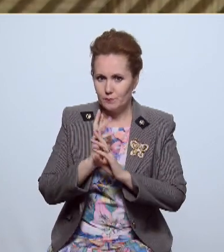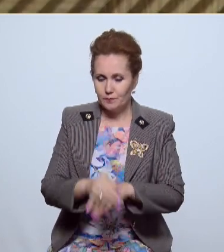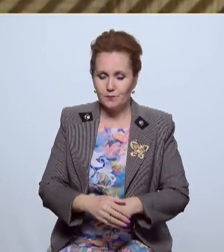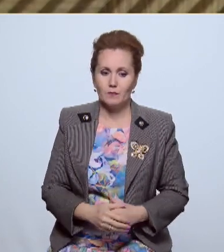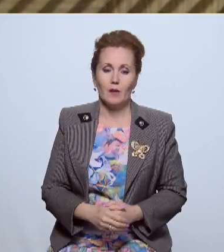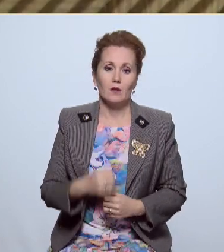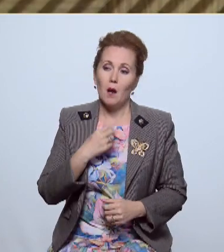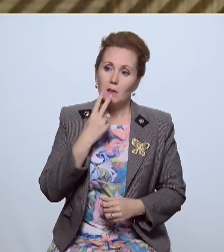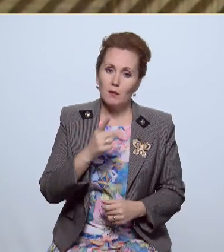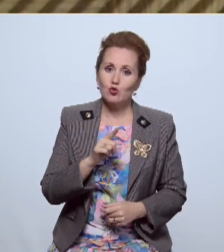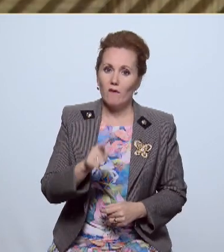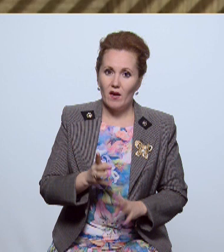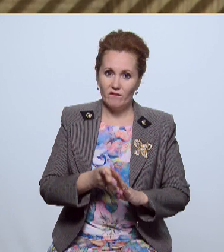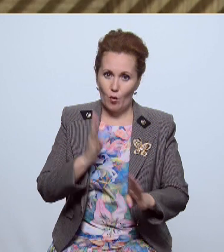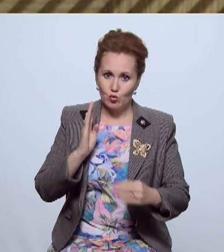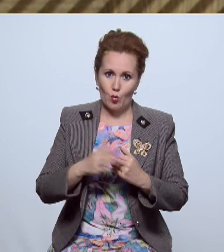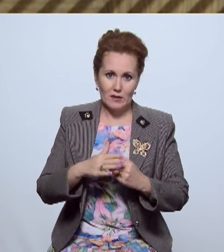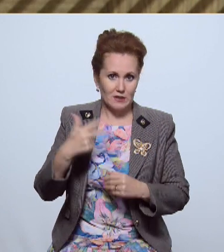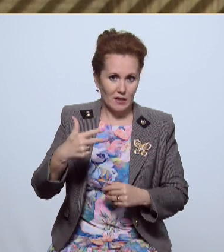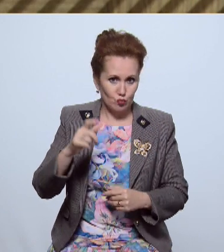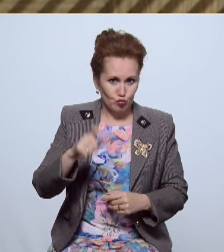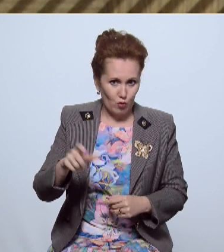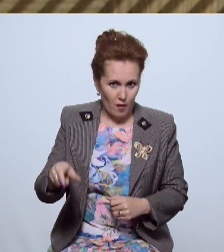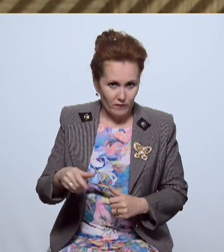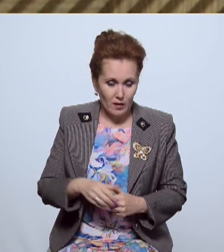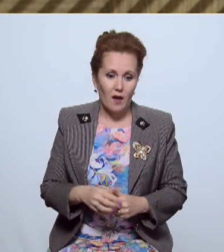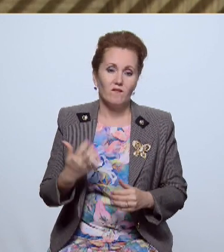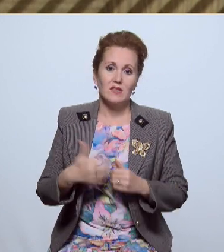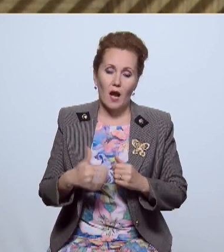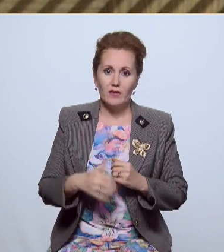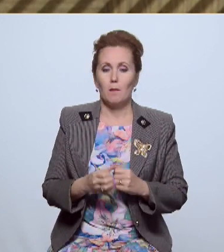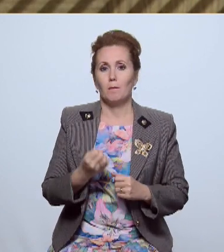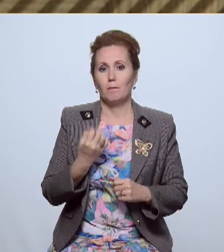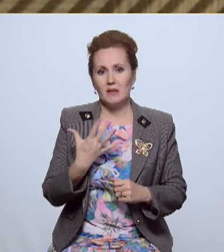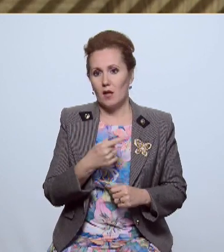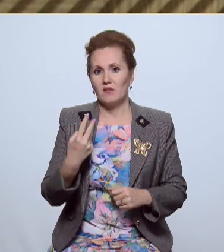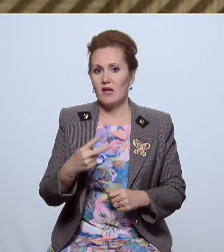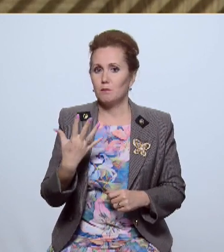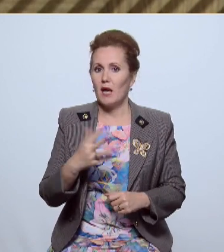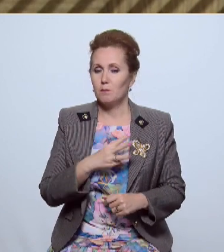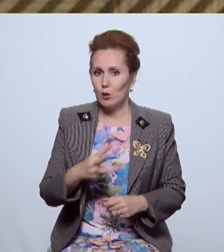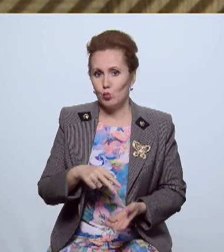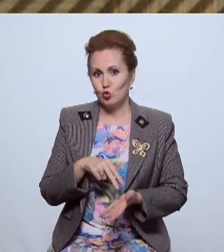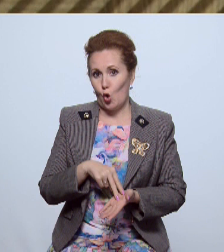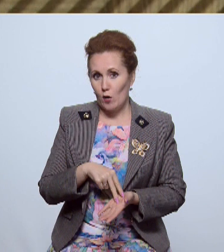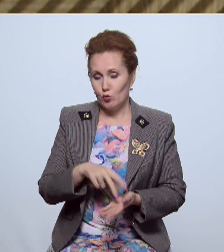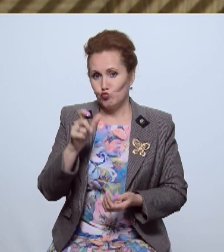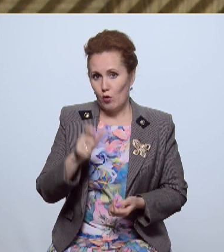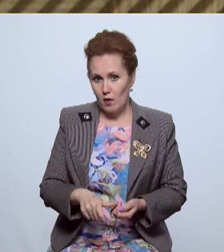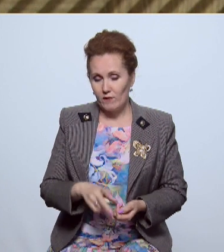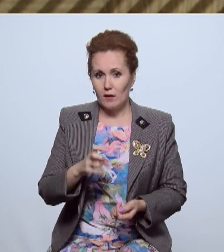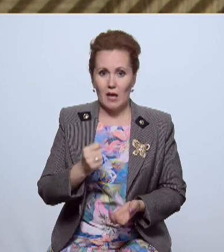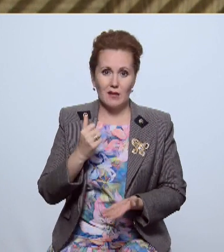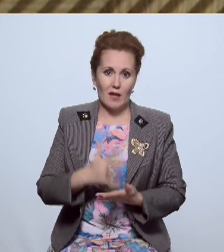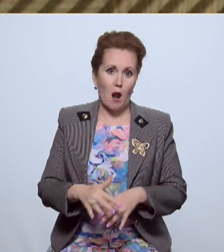Поднимаясь к вам, я посмотрела, что там в очереди сейчас порядка 30 человек. В среднем 15-25 минут стоит человек на